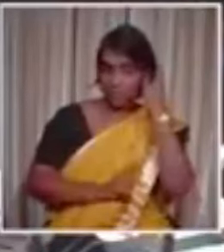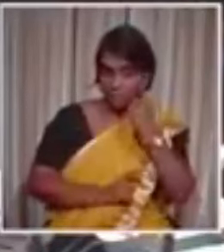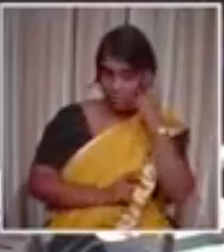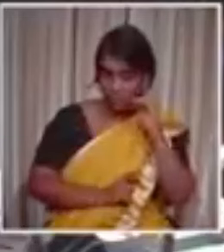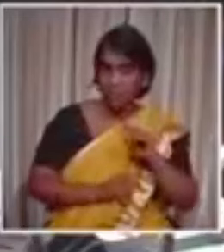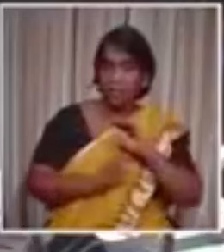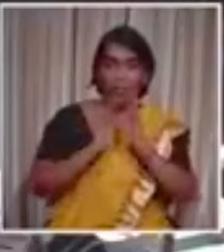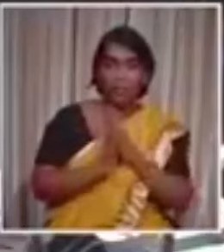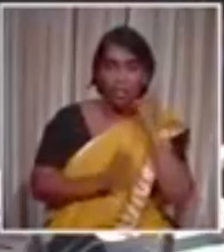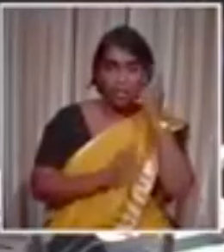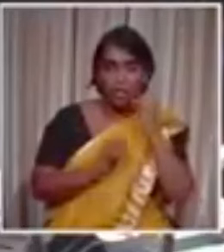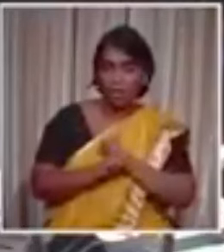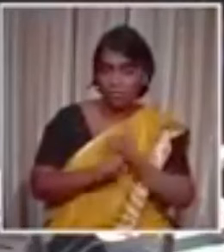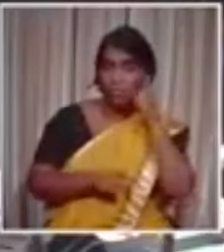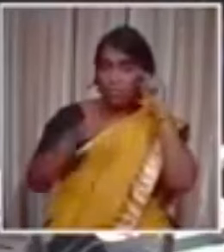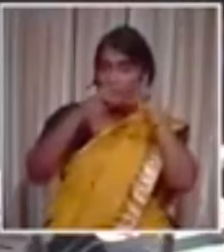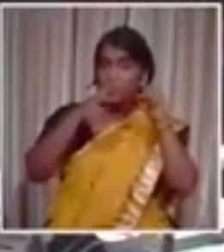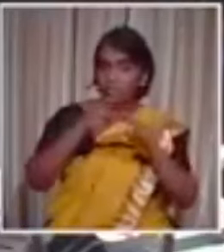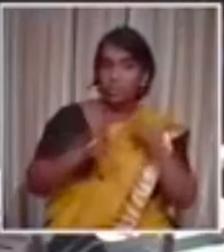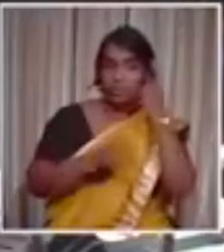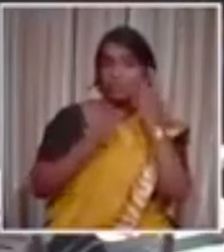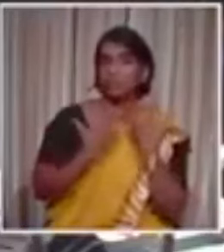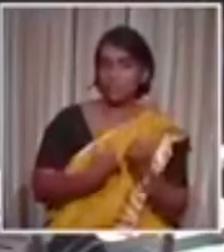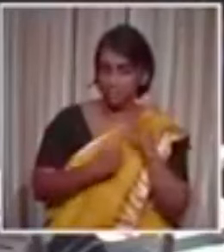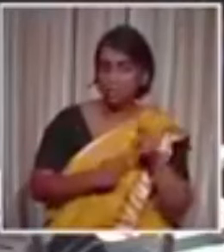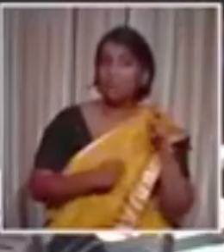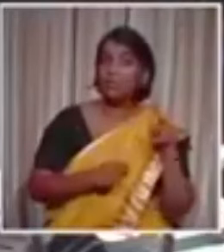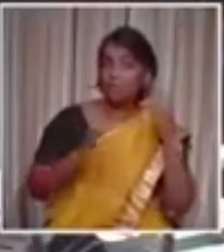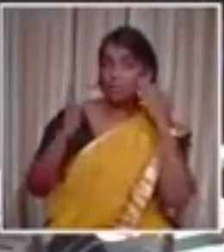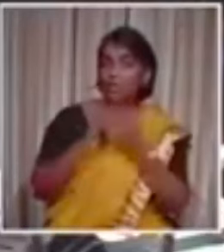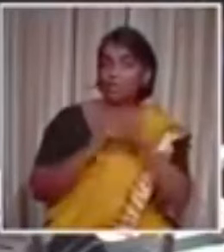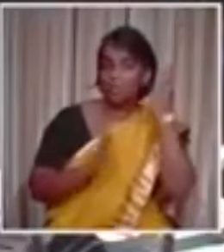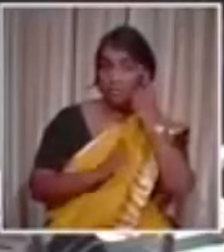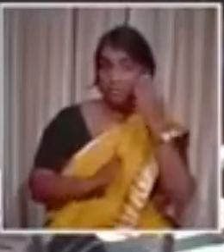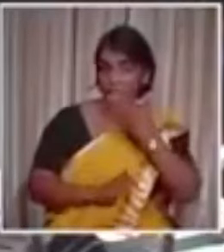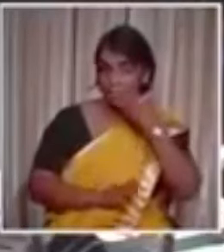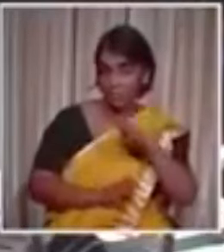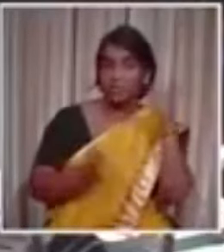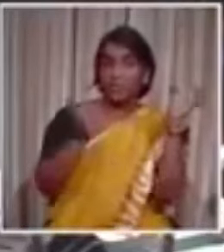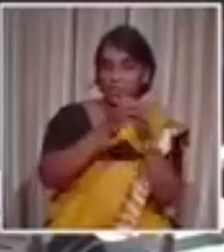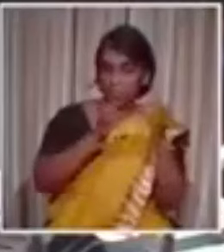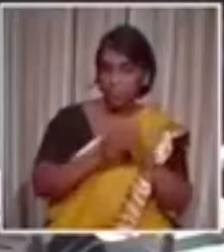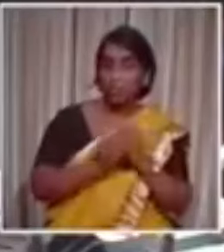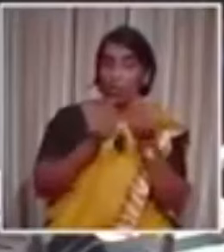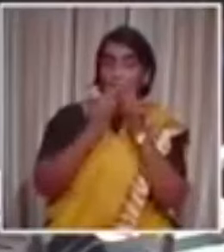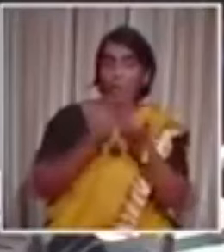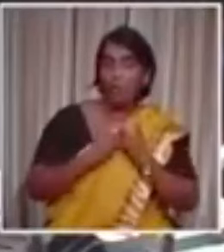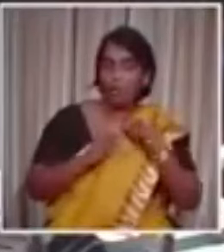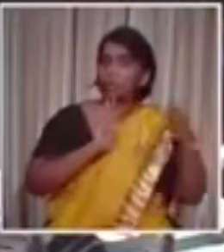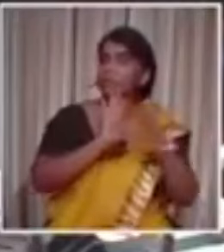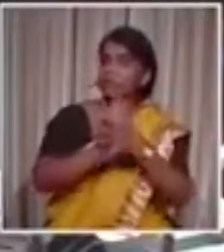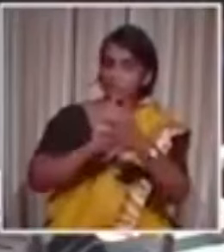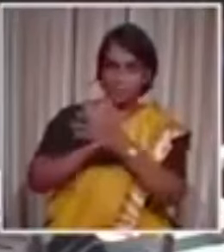eh ahu bodya kriti sesetram pilih bandar ahu bodya laba gini misalnya eh pilih bandar visi sakti nyane tena kandayam taman gupade sukuru paru patkar ganda